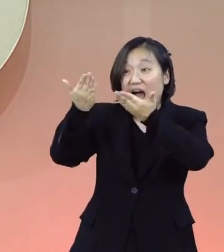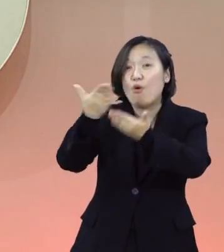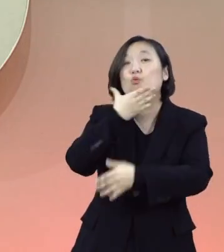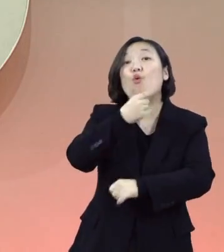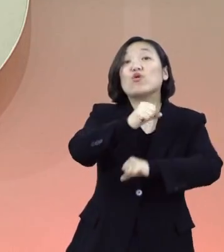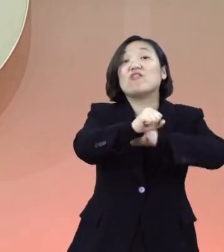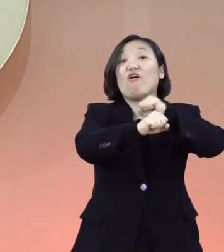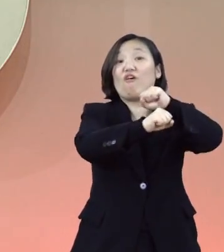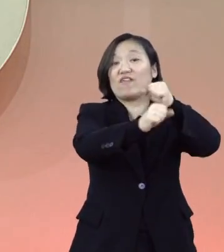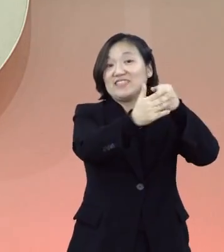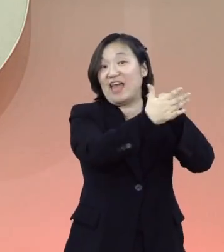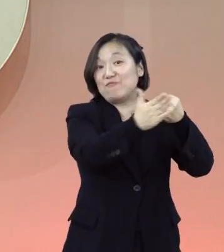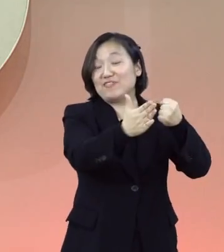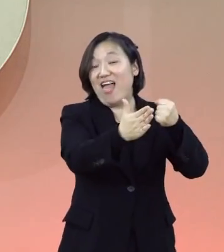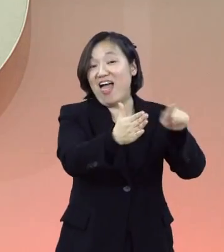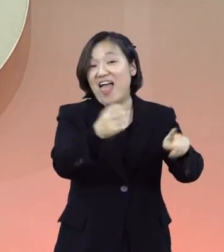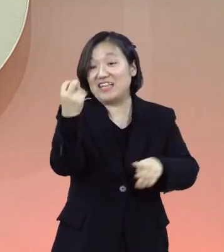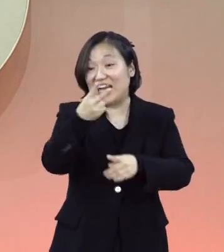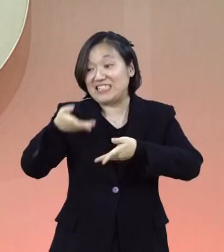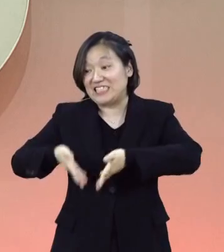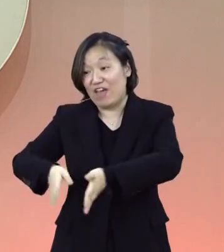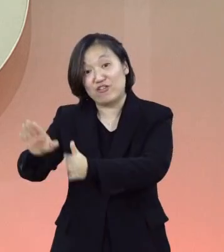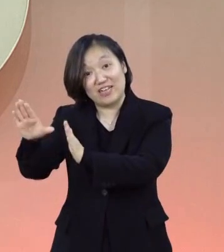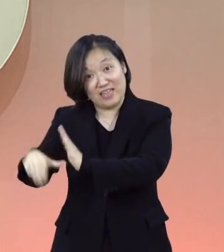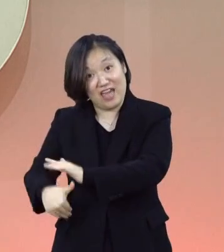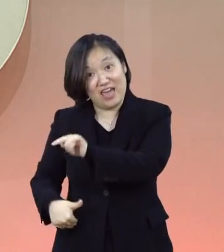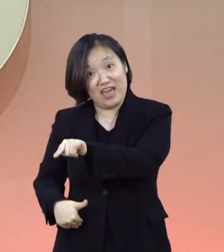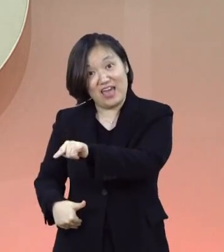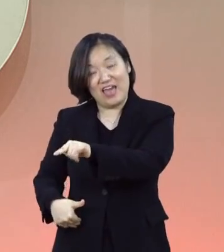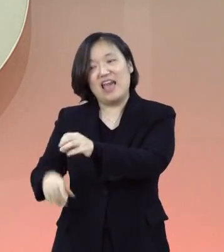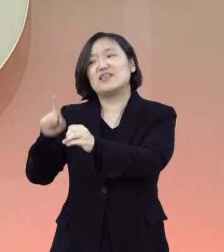절에서 키우는 개로 태어났다고 합니다. 그나마